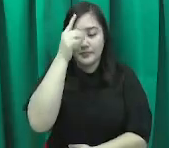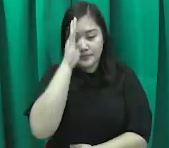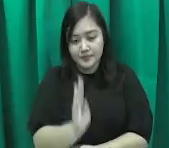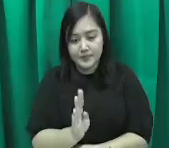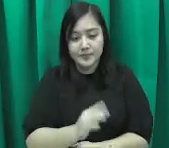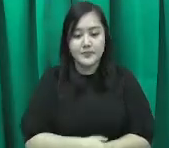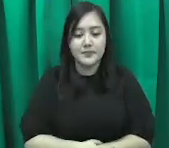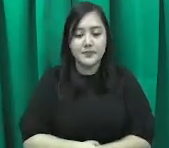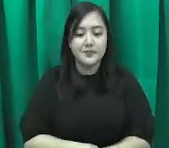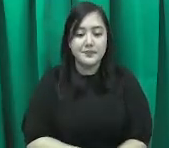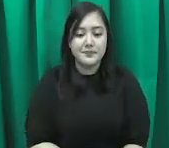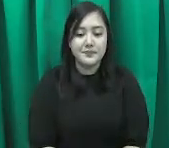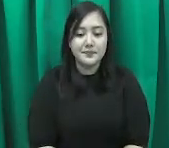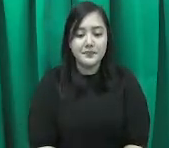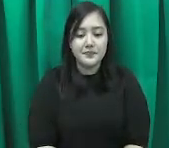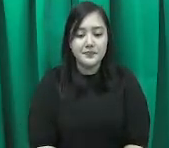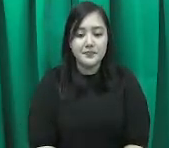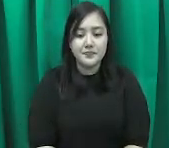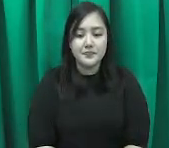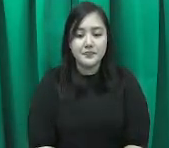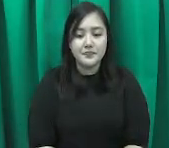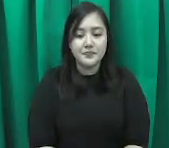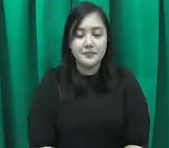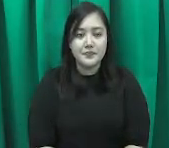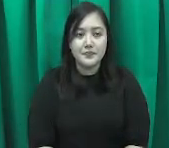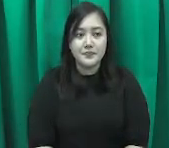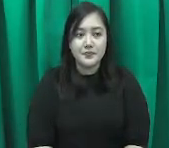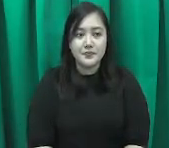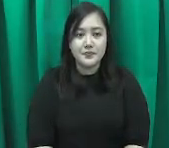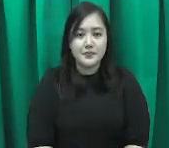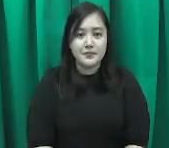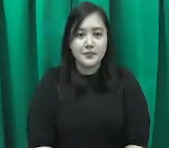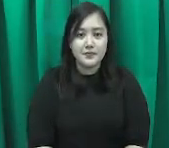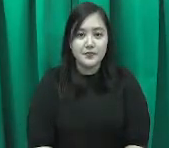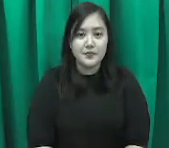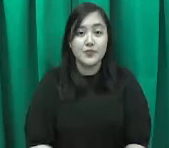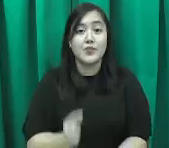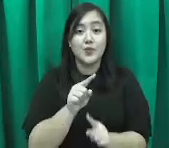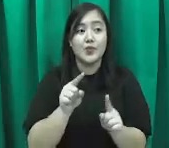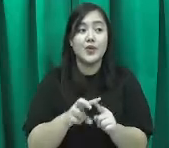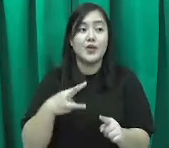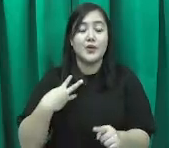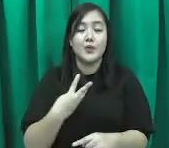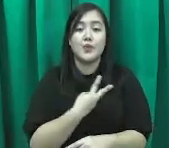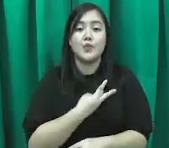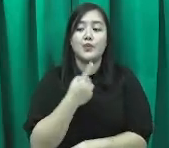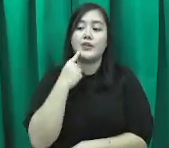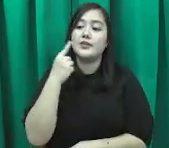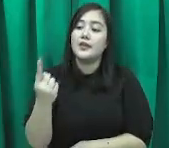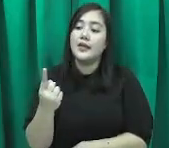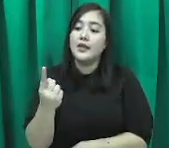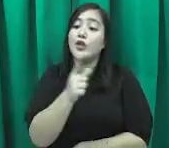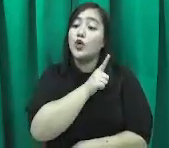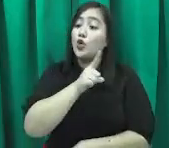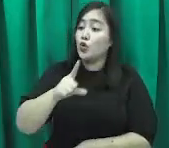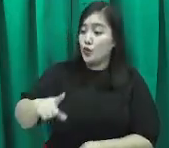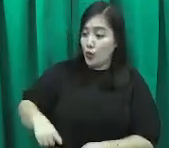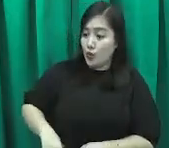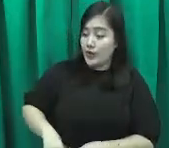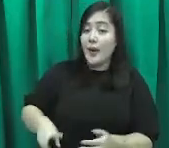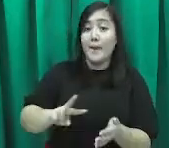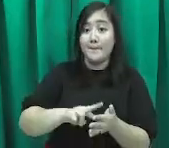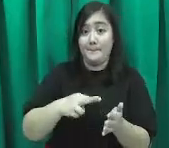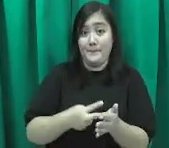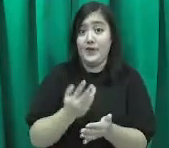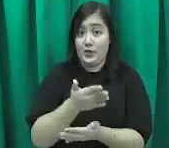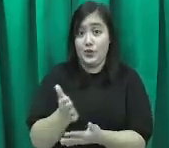natin tatagalin. Pag sinabi natin Panginoon, siya yung sinusunod natin. Yo. Yeah. Hindi si hindi yung kabila, ganoon. Hindi. Oh. Kasi siya ang